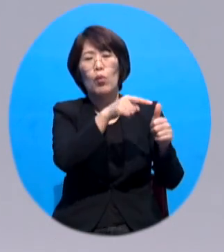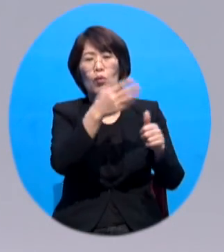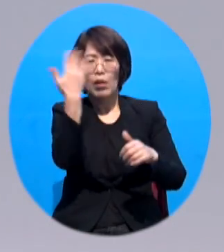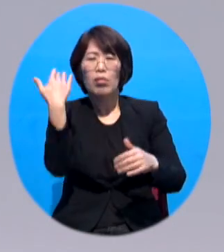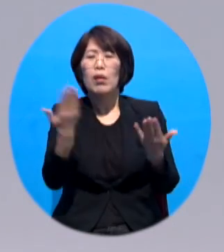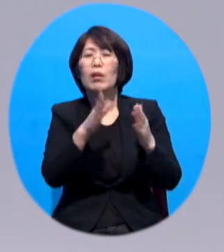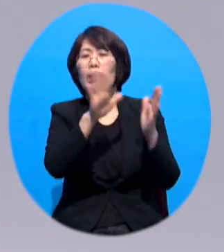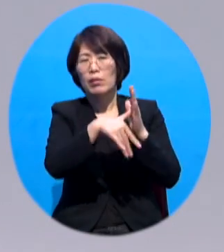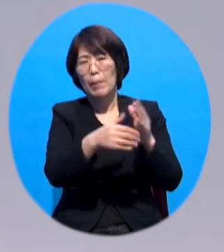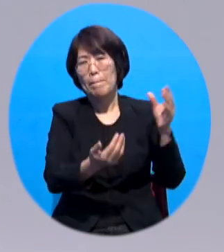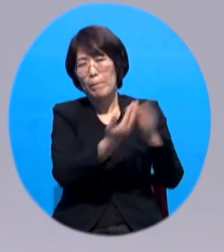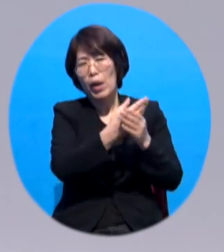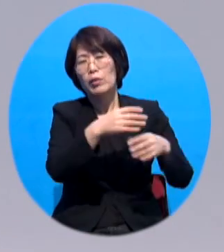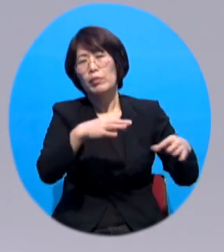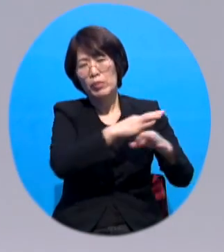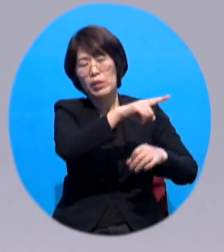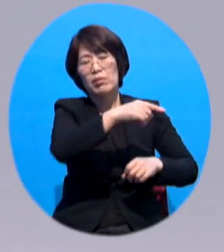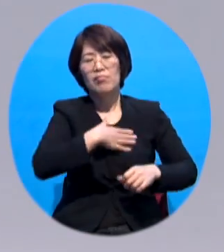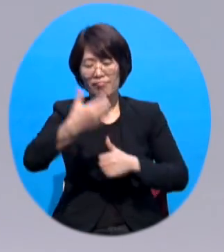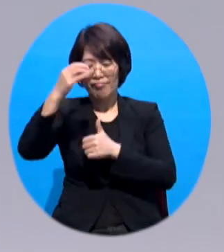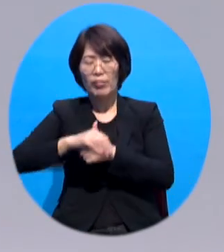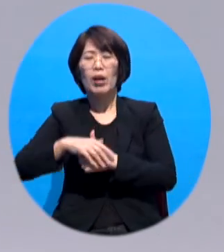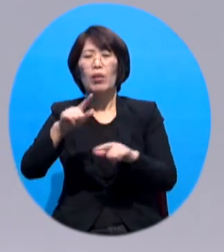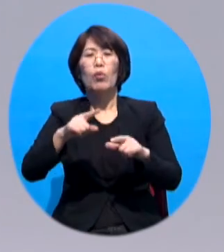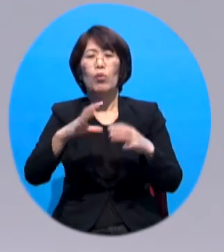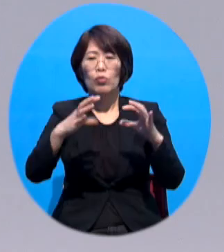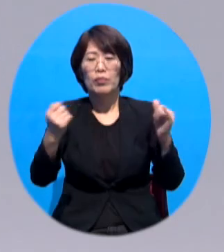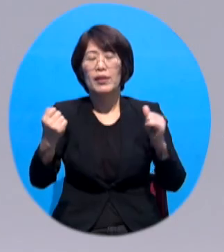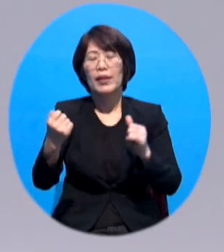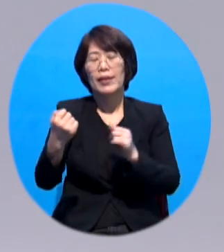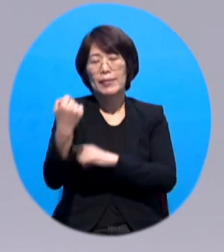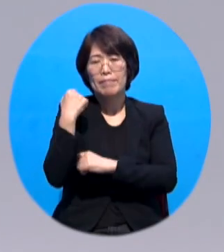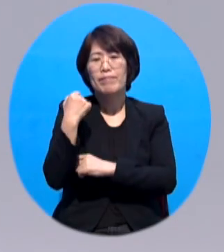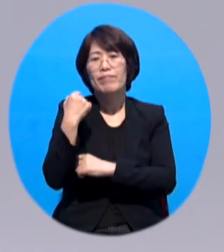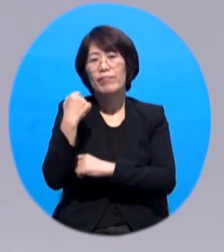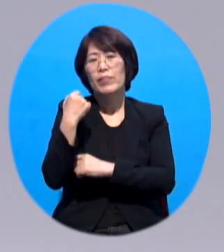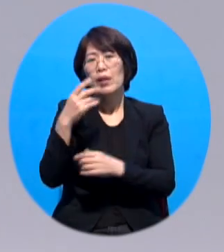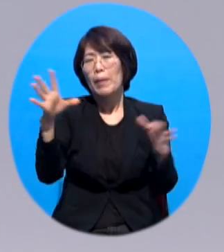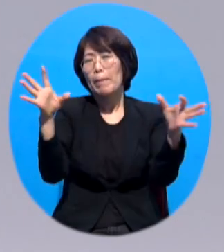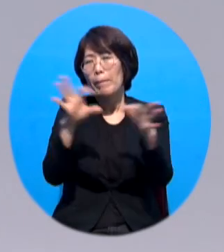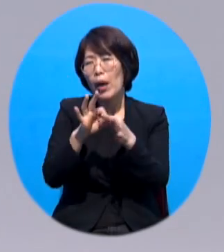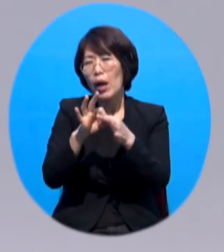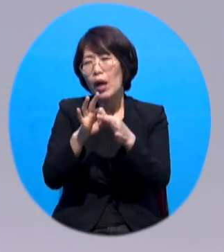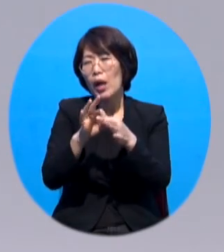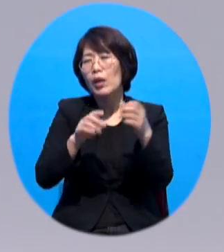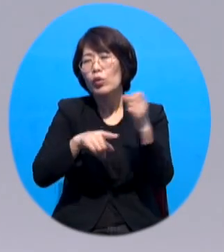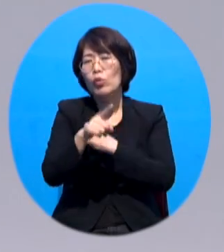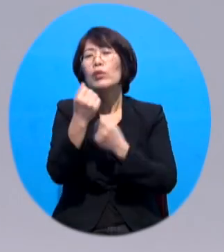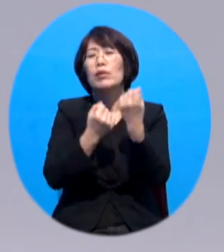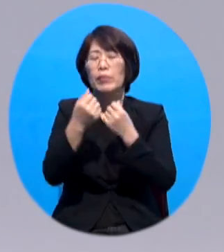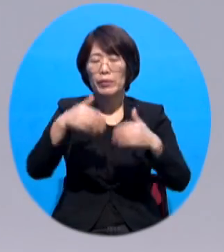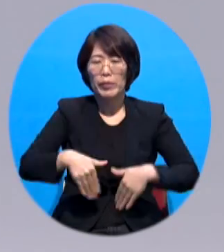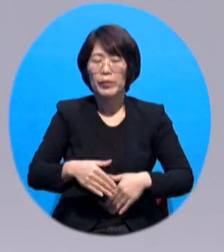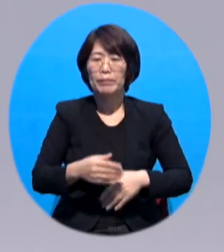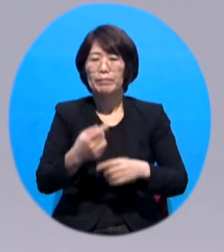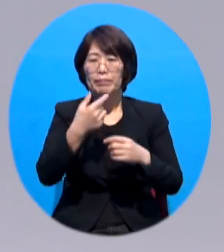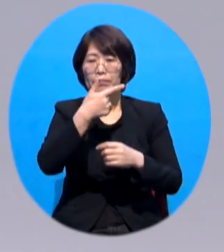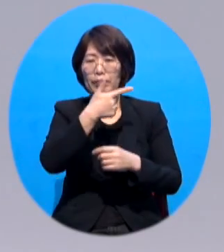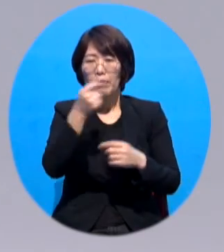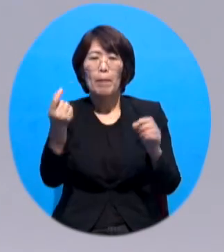그런 행태 라든지 국민의 힘과 루 유착 관계는 명확하게 해면 돼야 될 겁니다 대천 원대 피오라의 시대